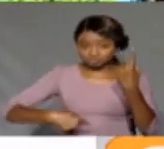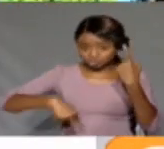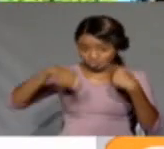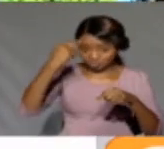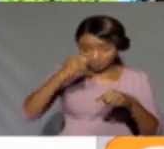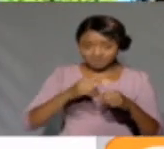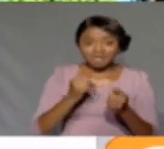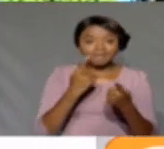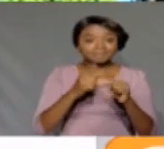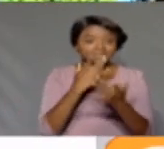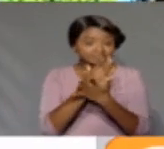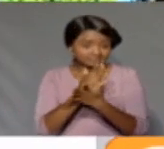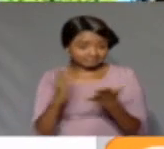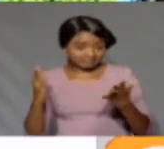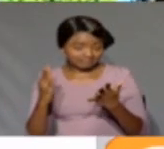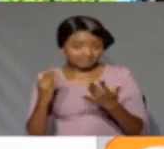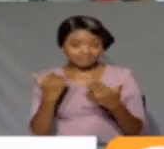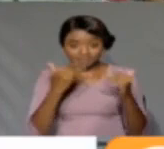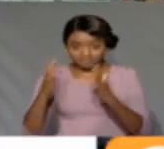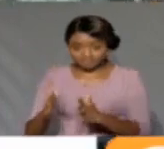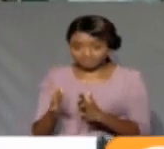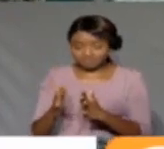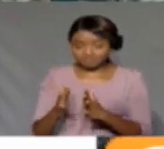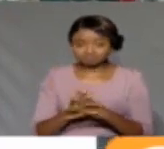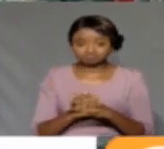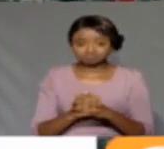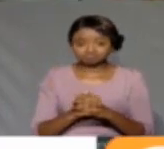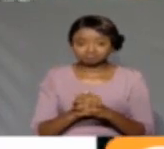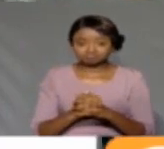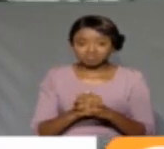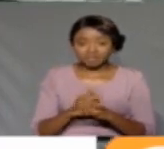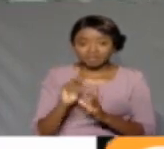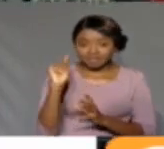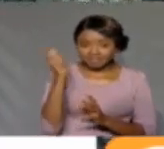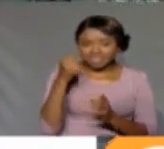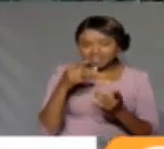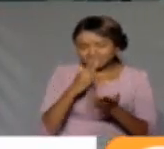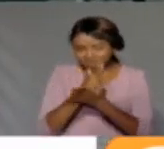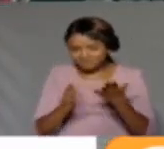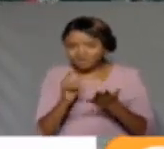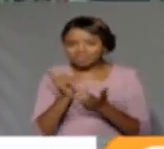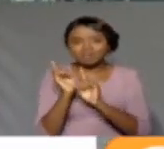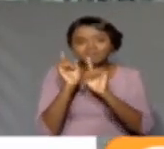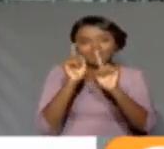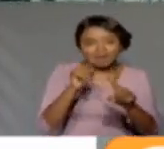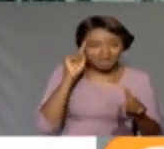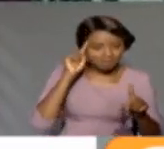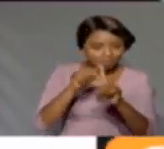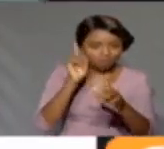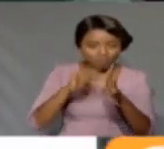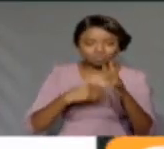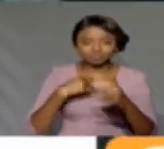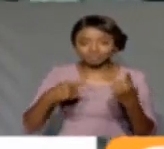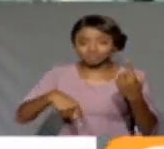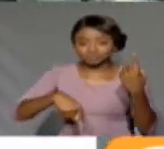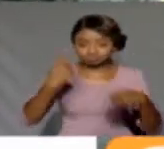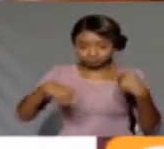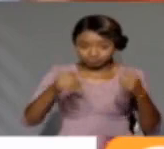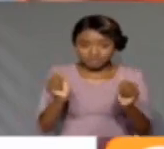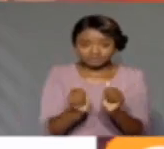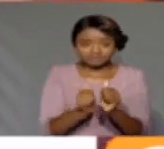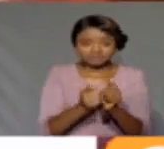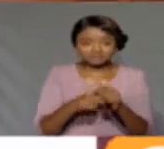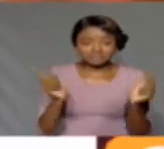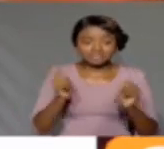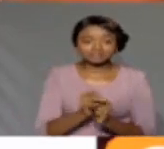wa Kenya 28 ambao ni nusu ya timu ya Kenya wako Doha kwa mashindano yatakayoanza siku ya Ijumaa wiki hii